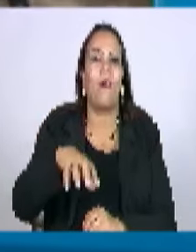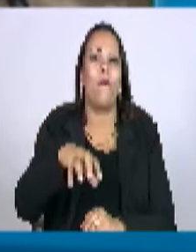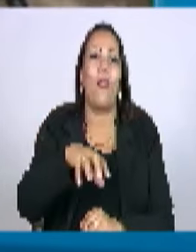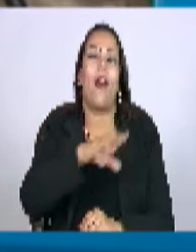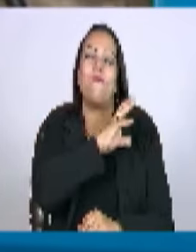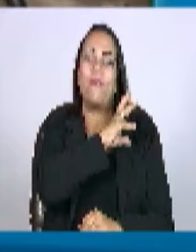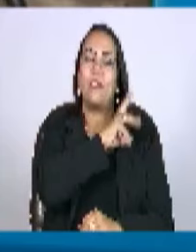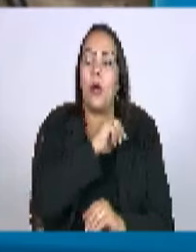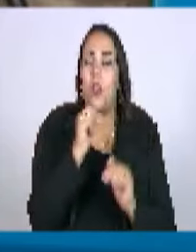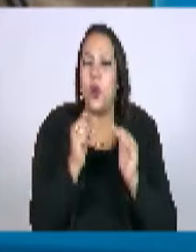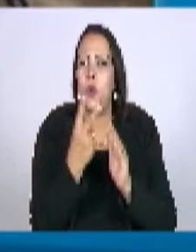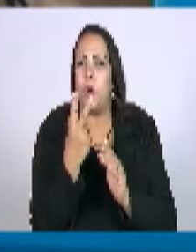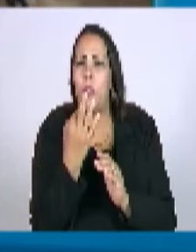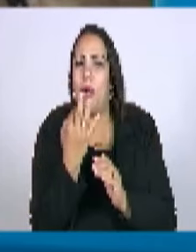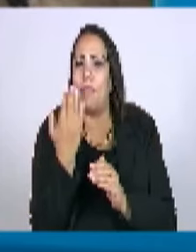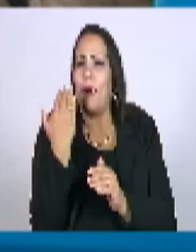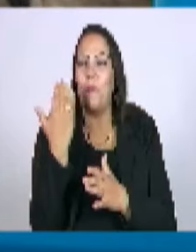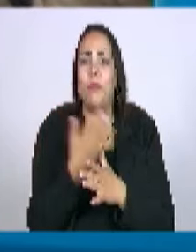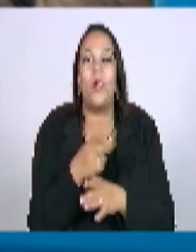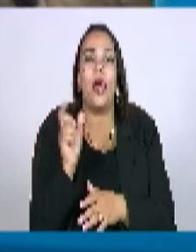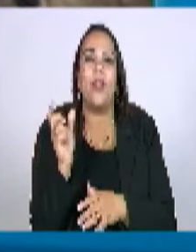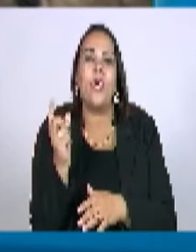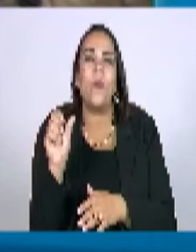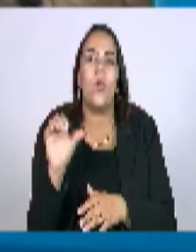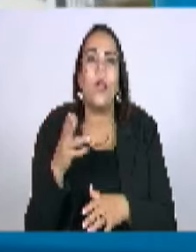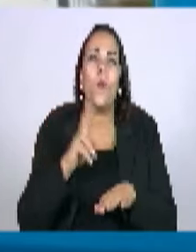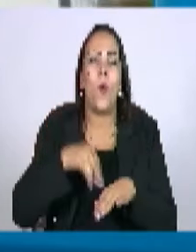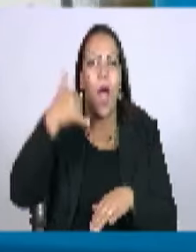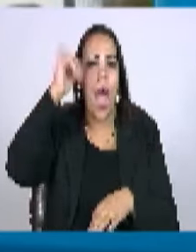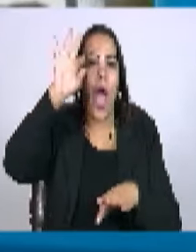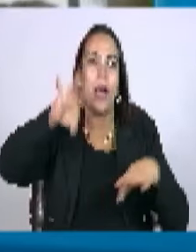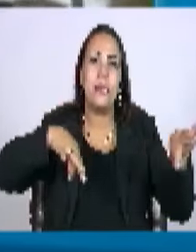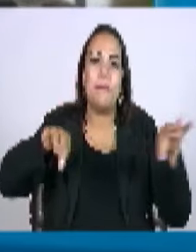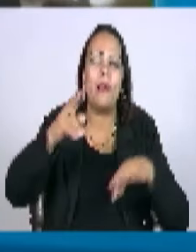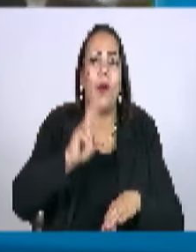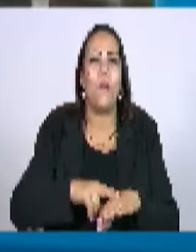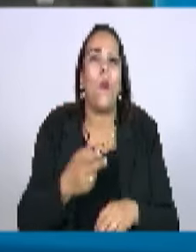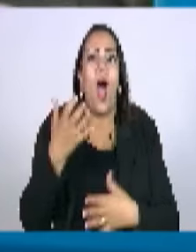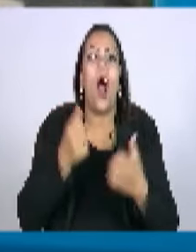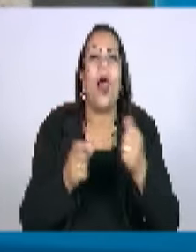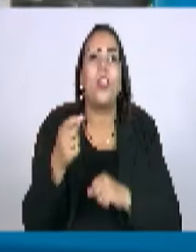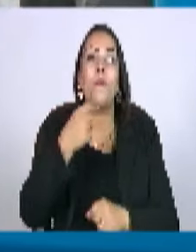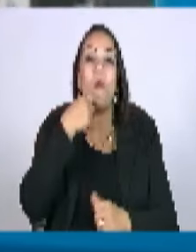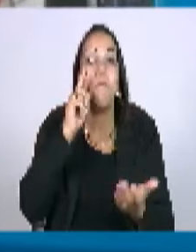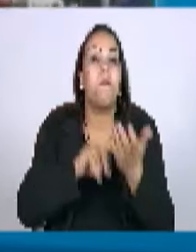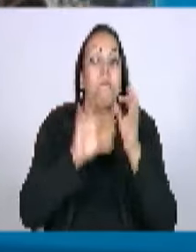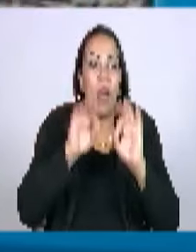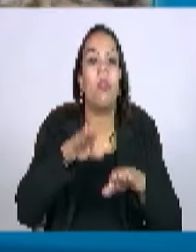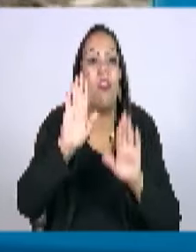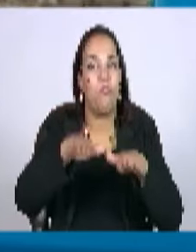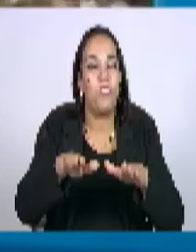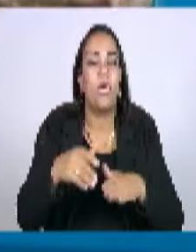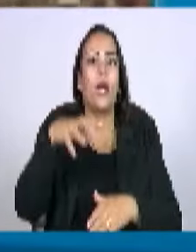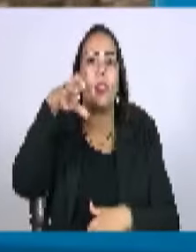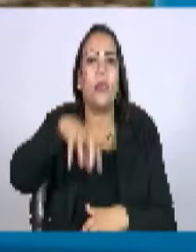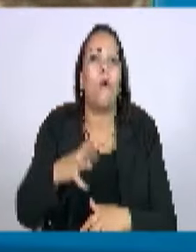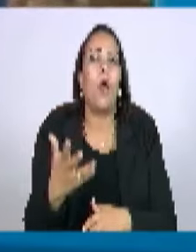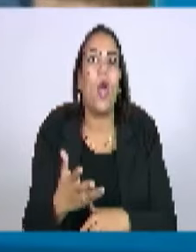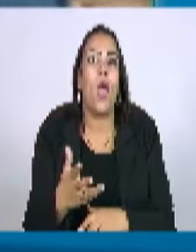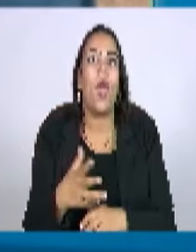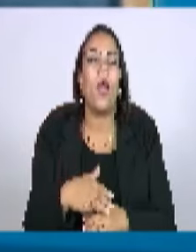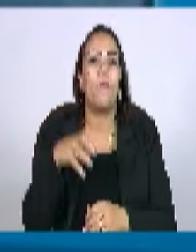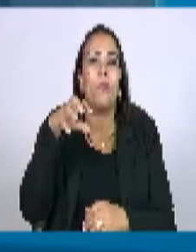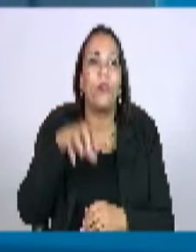يومين ثلاثه كان النرويج واسبانيا وايرلندا بيعترفوا بالدوله الفلسطينيه وده ازعج جدا